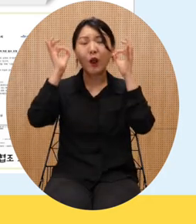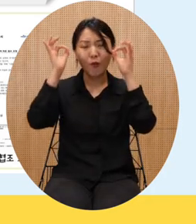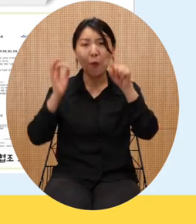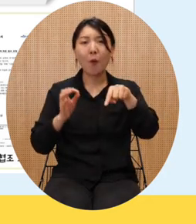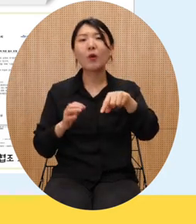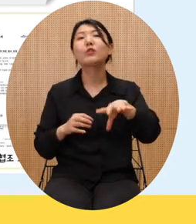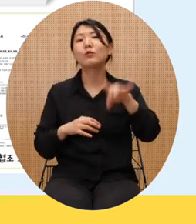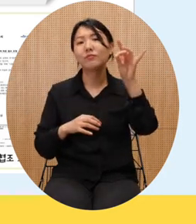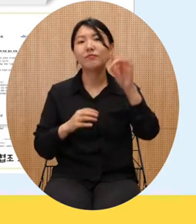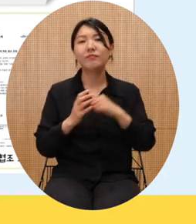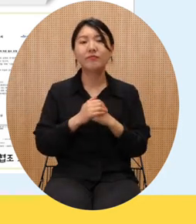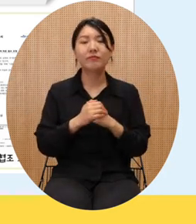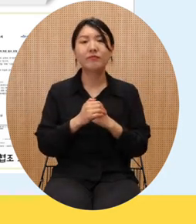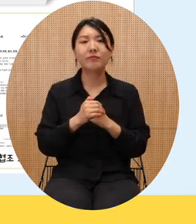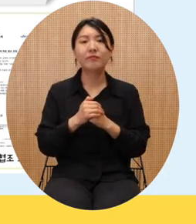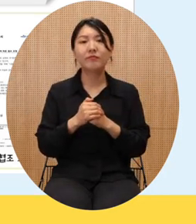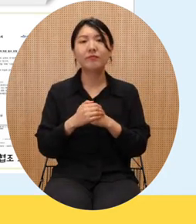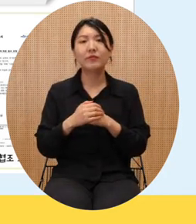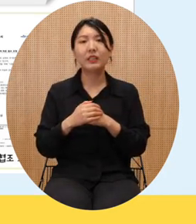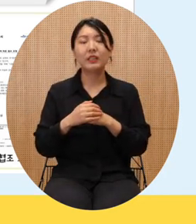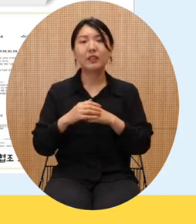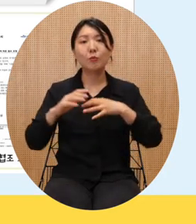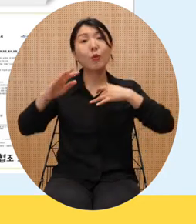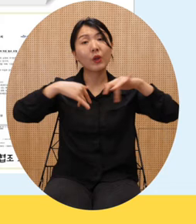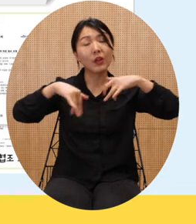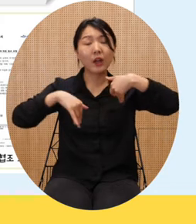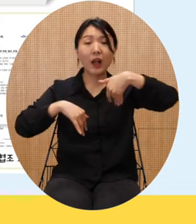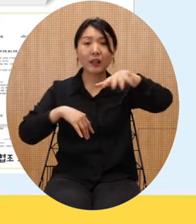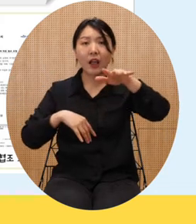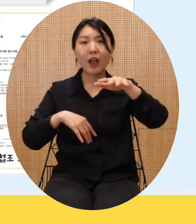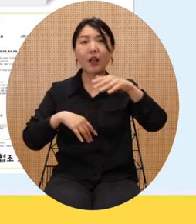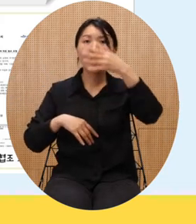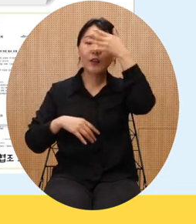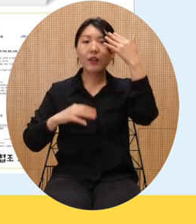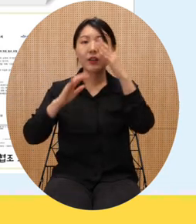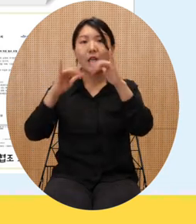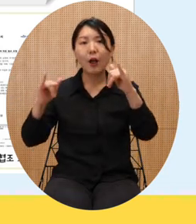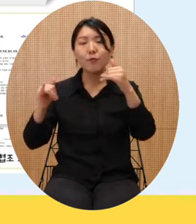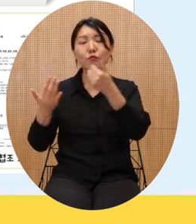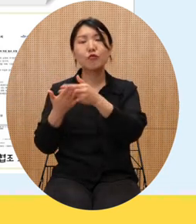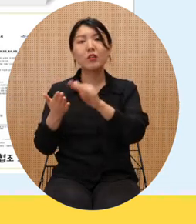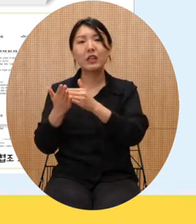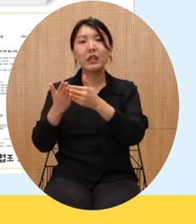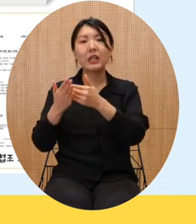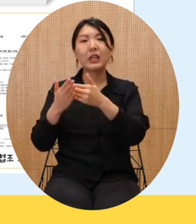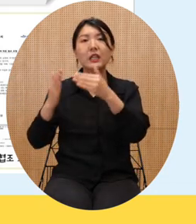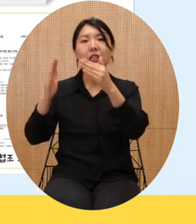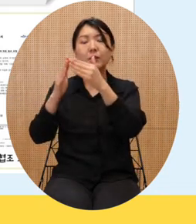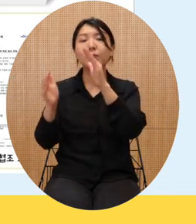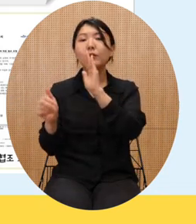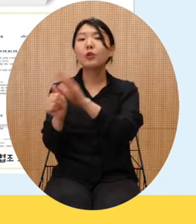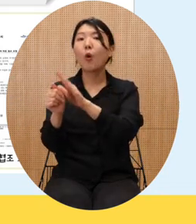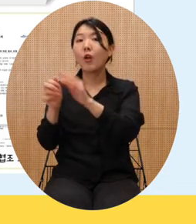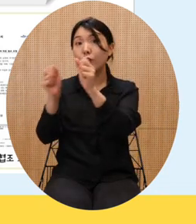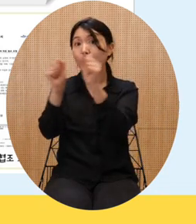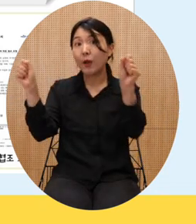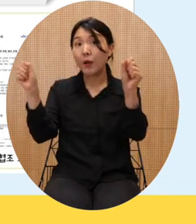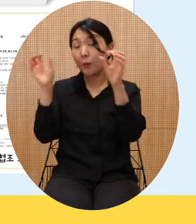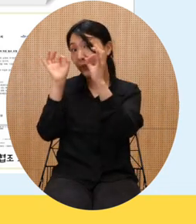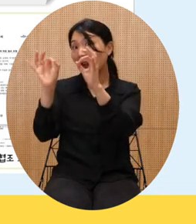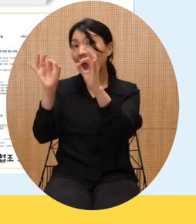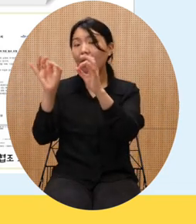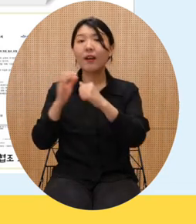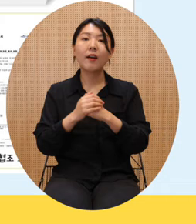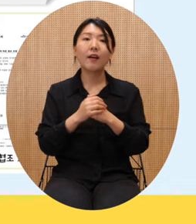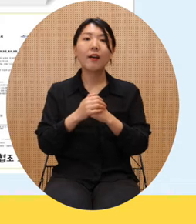경우 많이 못 봤거든요. 그래서 제가 사실 아마 길거리 가다가 청년 분리 주거비 지원이라는